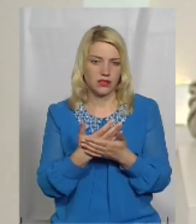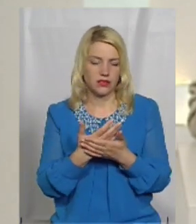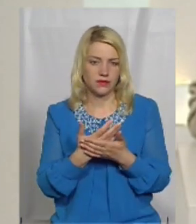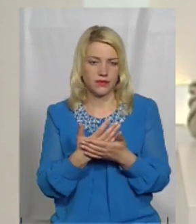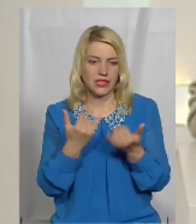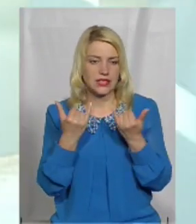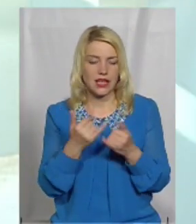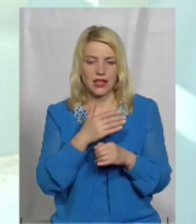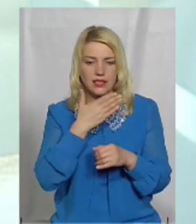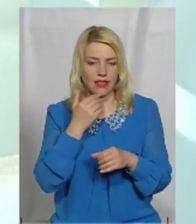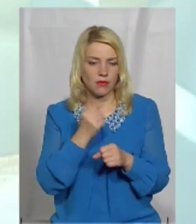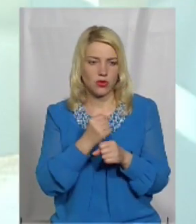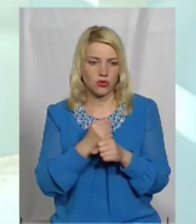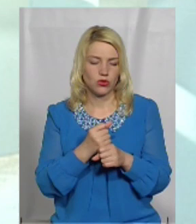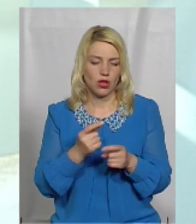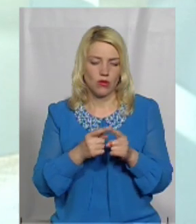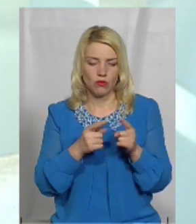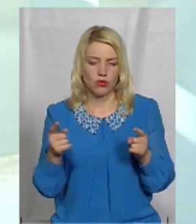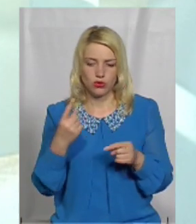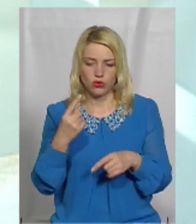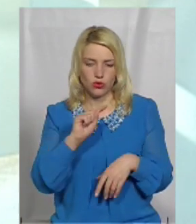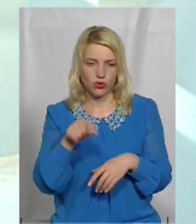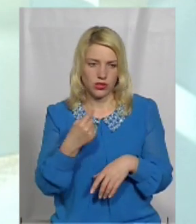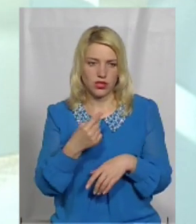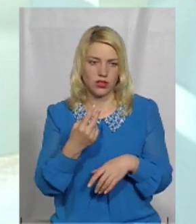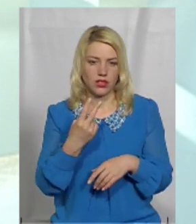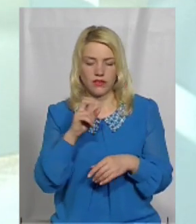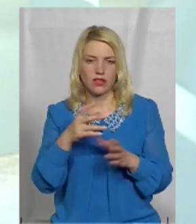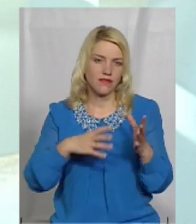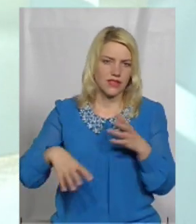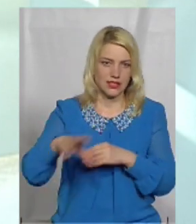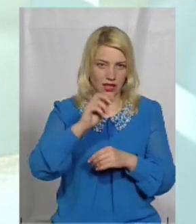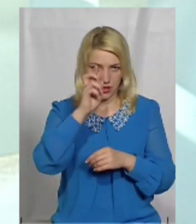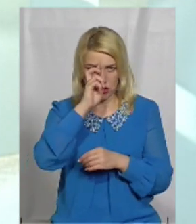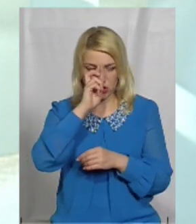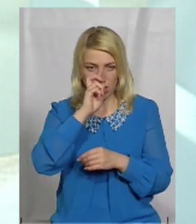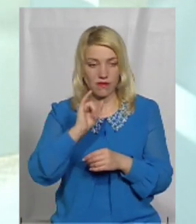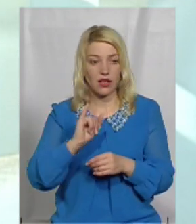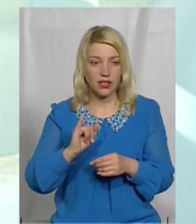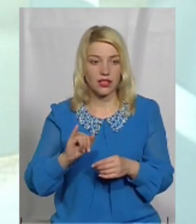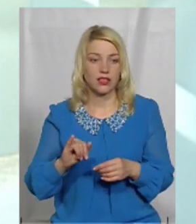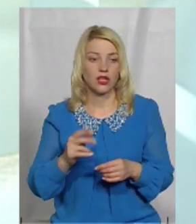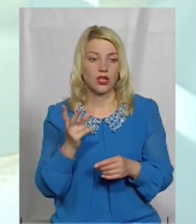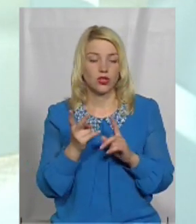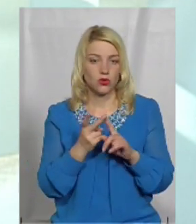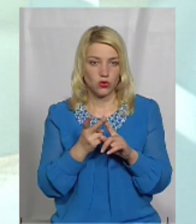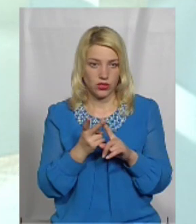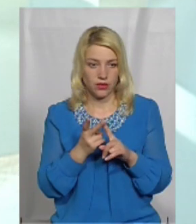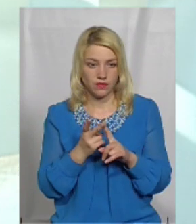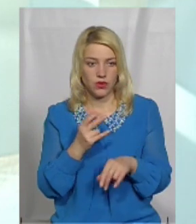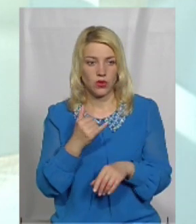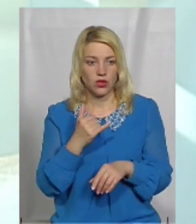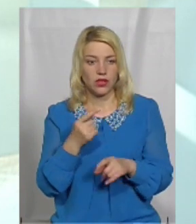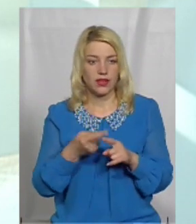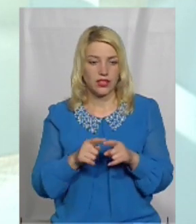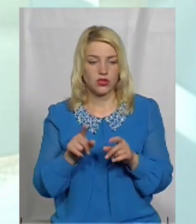не працює протягом 1-2 годин, і це йде по всій державі. Друге, те, що може